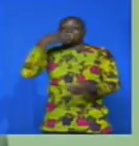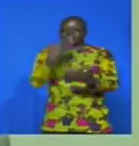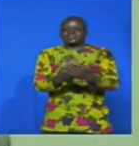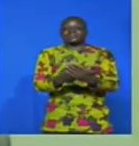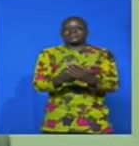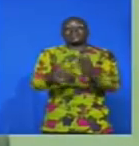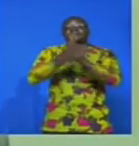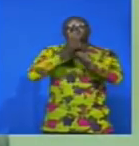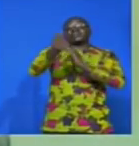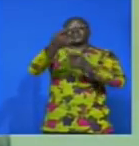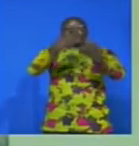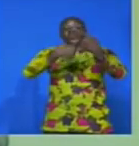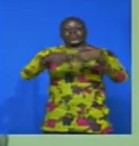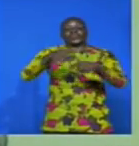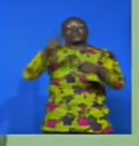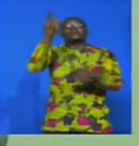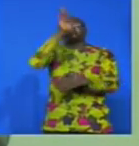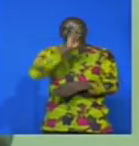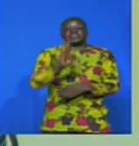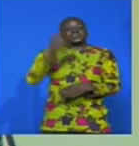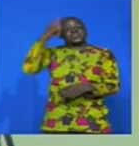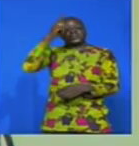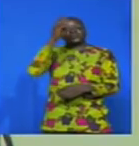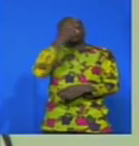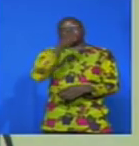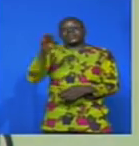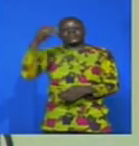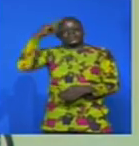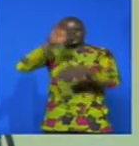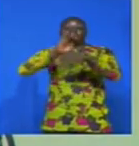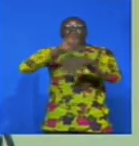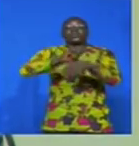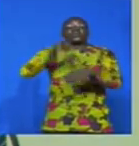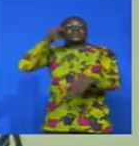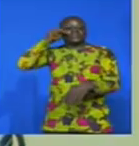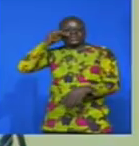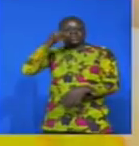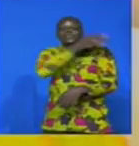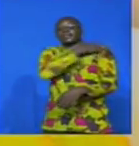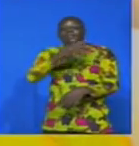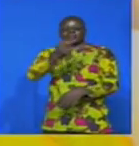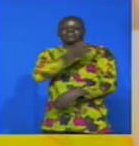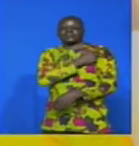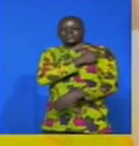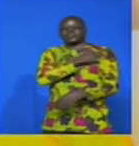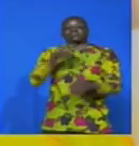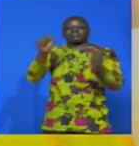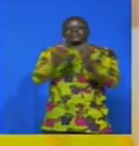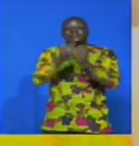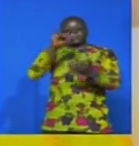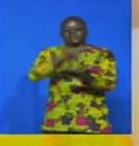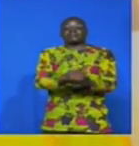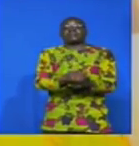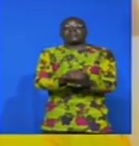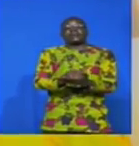experts venus du Bénin, du Burkina, de la Côte d'Ivoire, du Niger et du Togo, en prélude à l'événement, vont